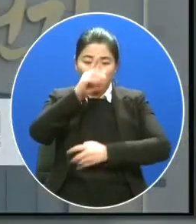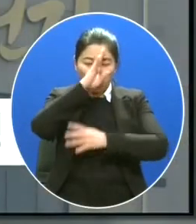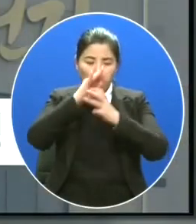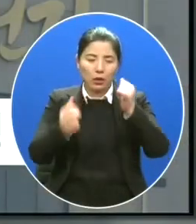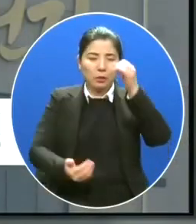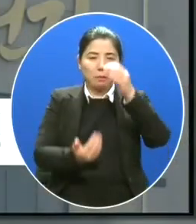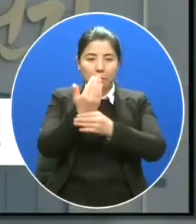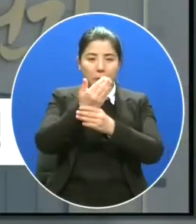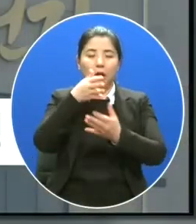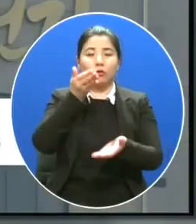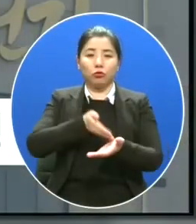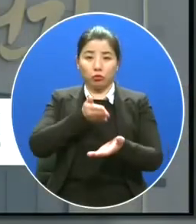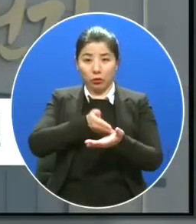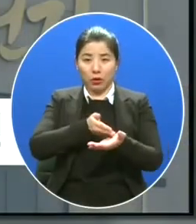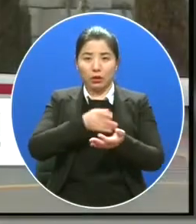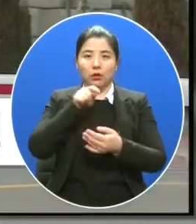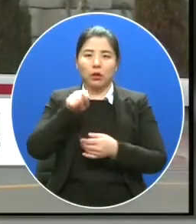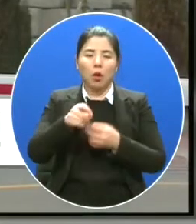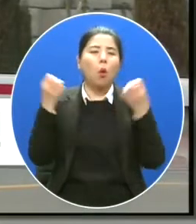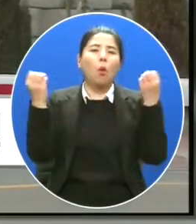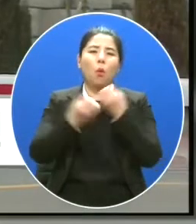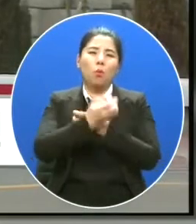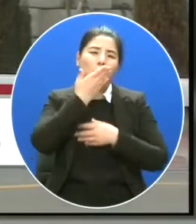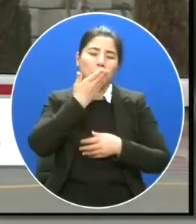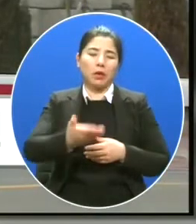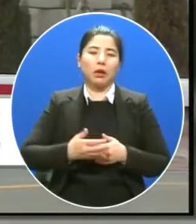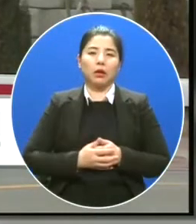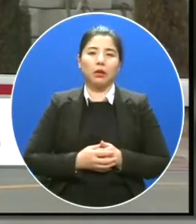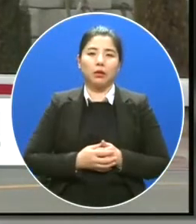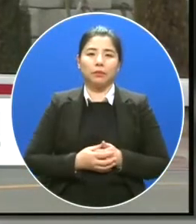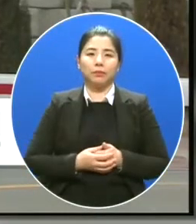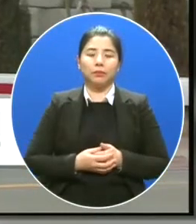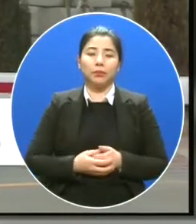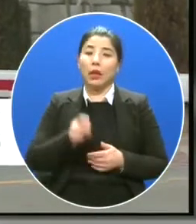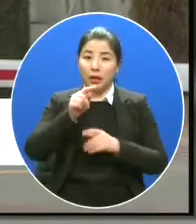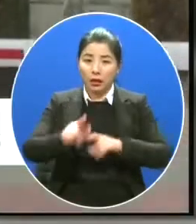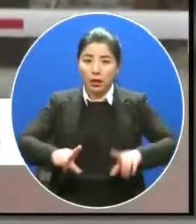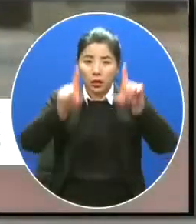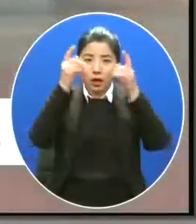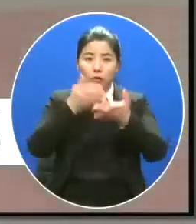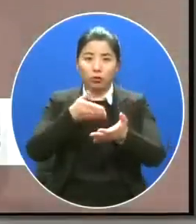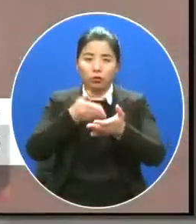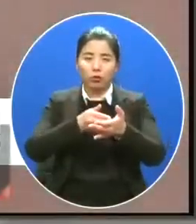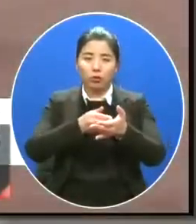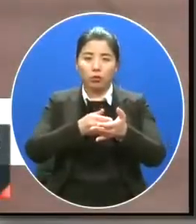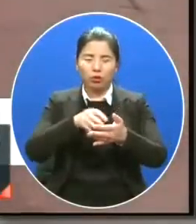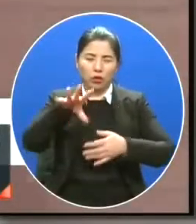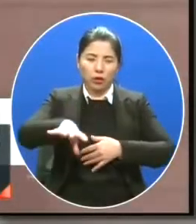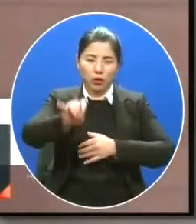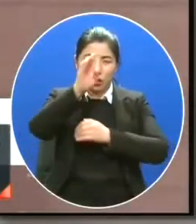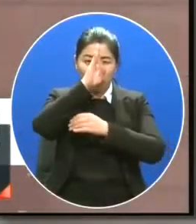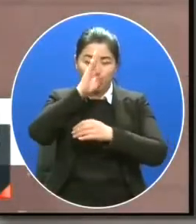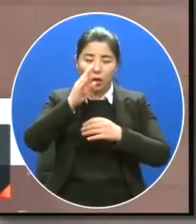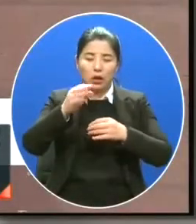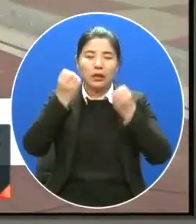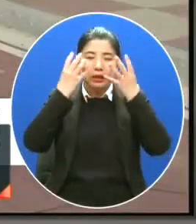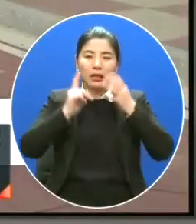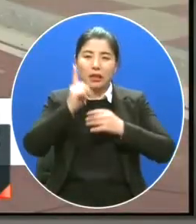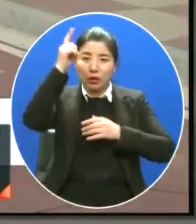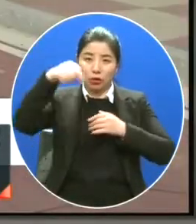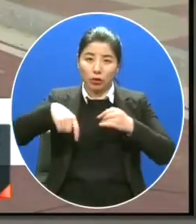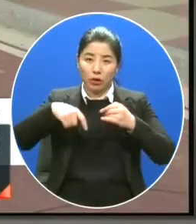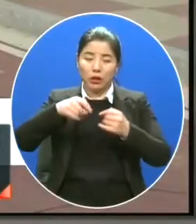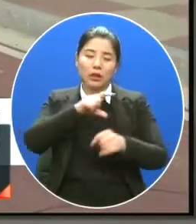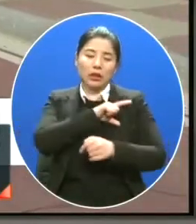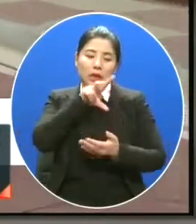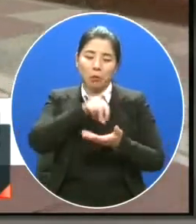11번째 확진자가 발생했다는 뉴스 또한 오해의 여지가 있습니다. 이날 뉴스는 첫 신천지 관련이라는 제목을